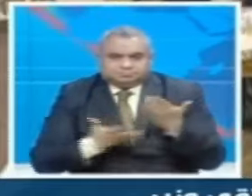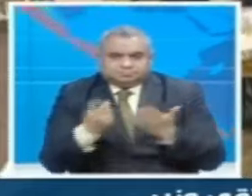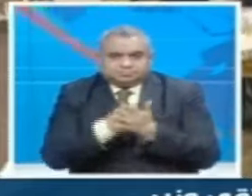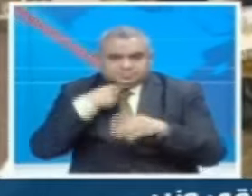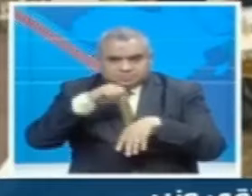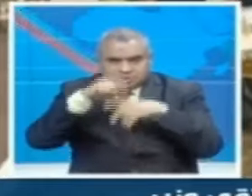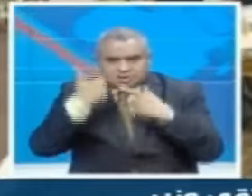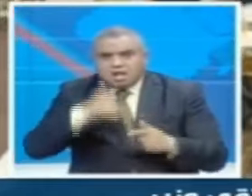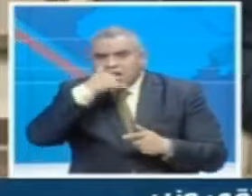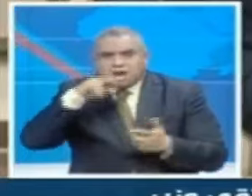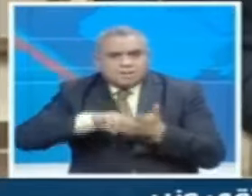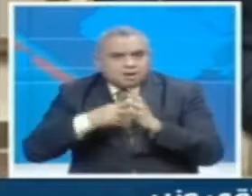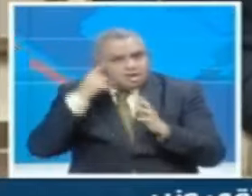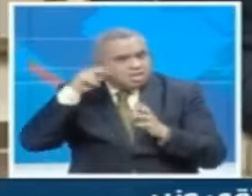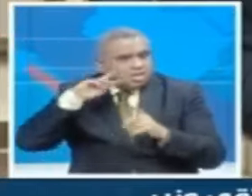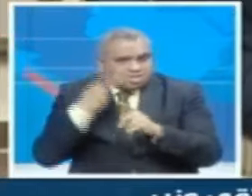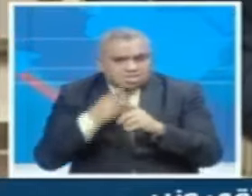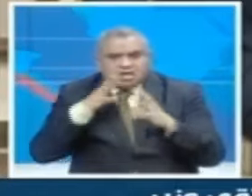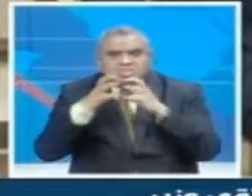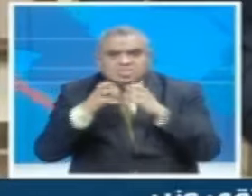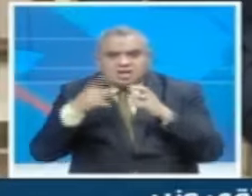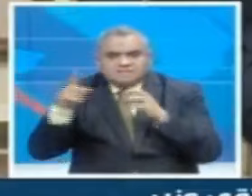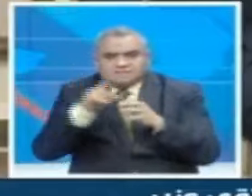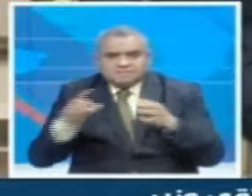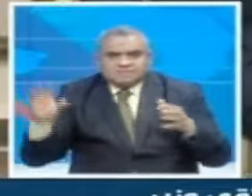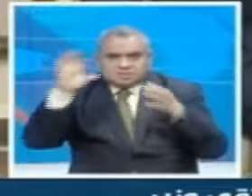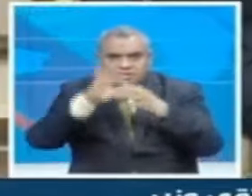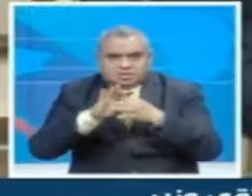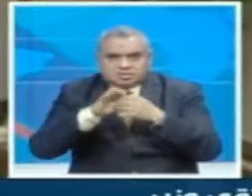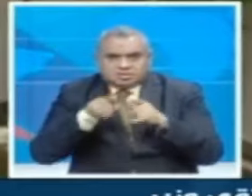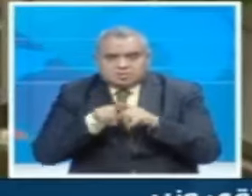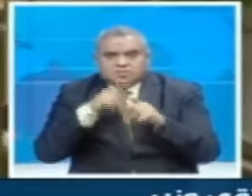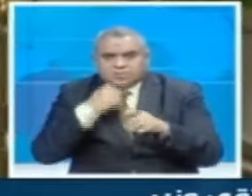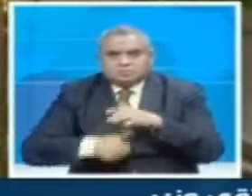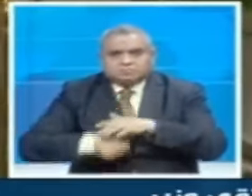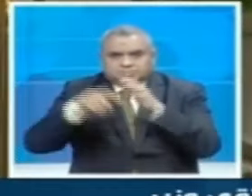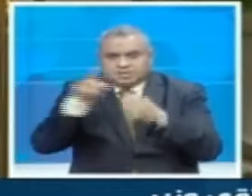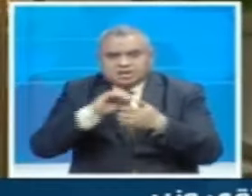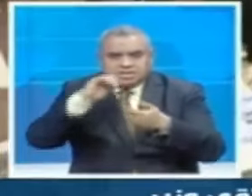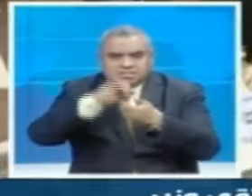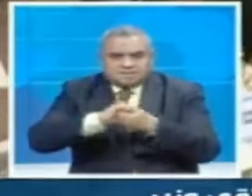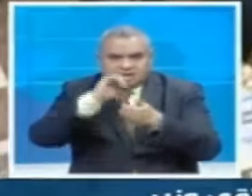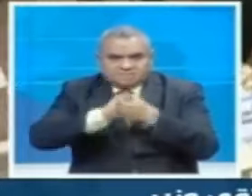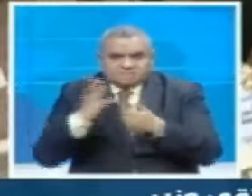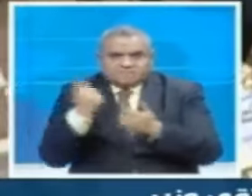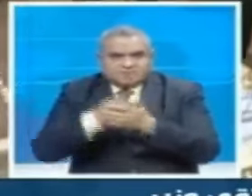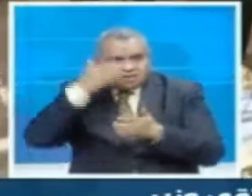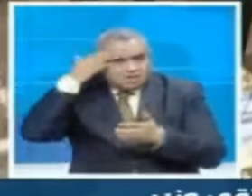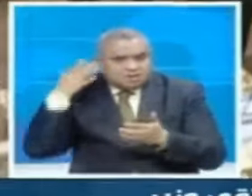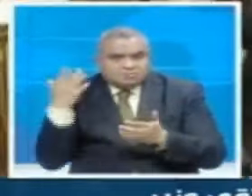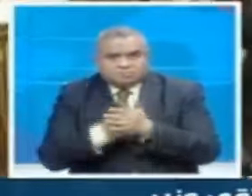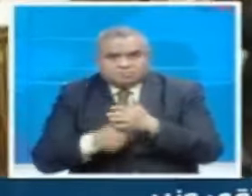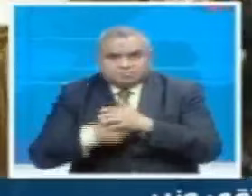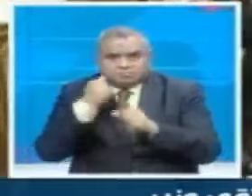بمنطقة الشرق الأوسط وكذا علاقات التعاون الثنائي والموضوعات ذات الاهتمام المشترك وتبادل الخبرات بين